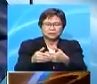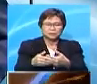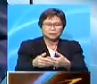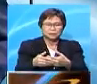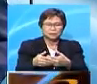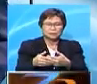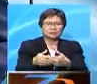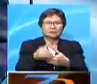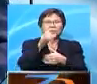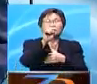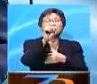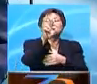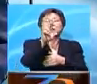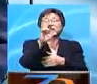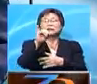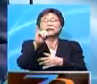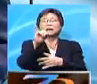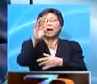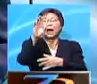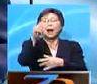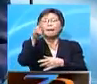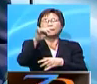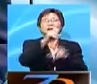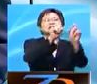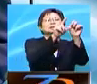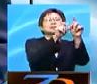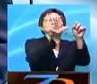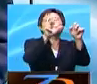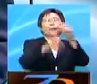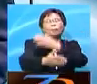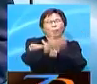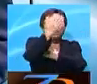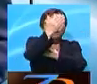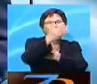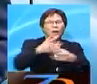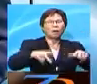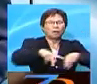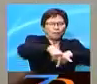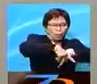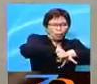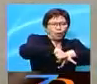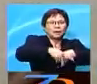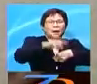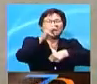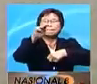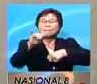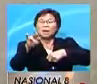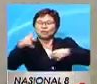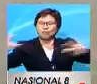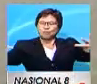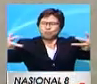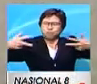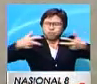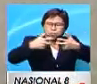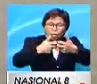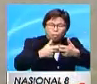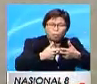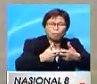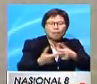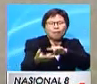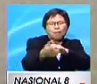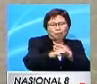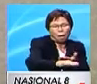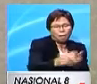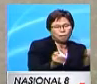serian seri aman 1130 pagi tadi kemalangan melibatkan Proton Saga dan proda myvi yang bertembung mangsa yang meninggal dunia